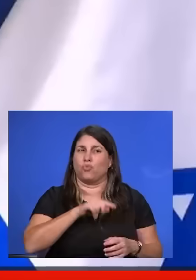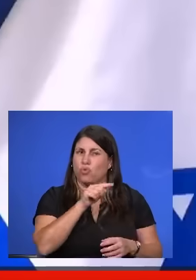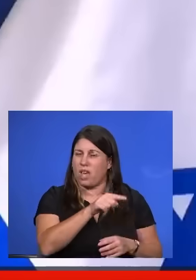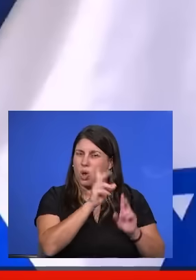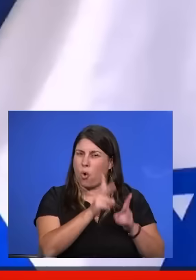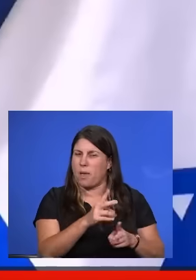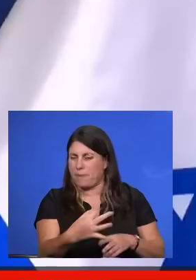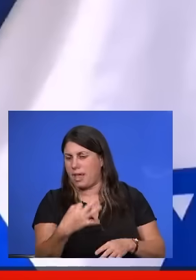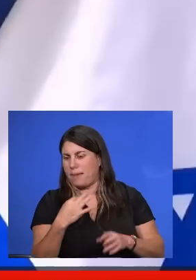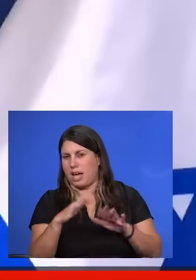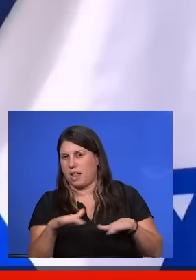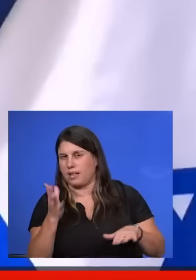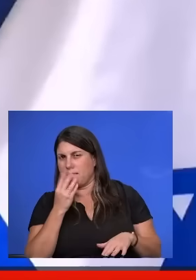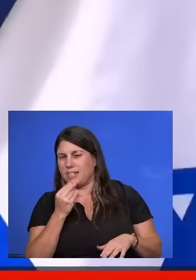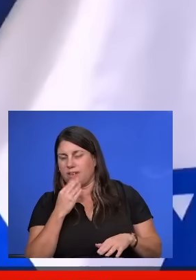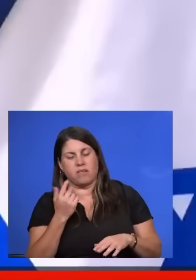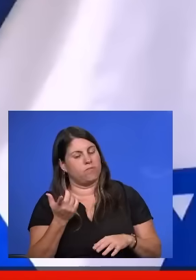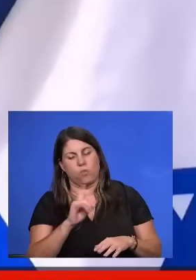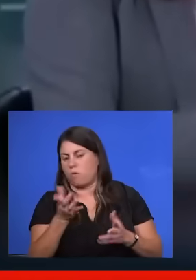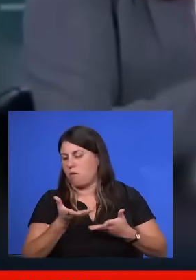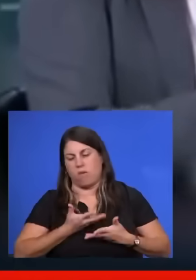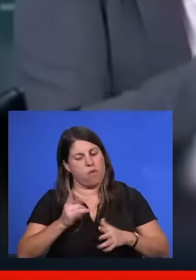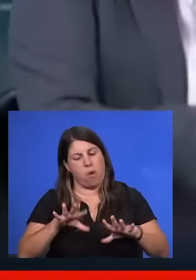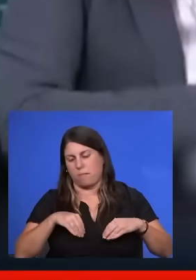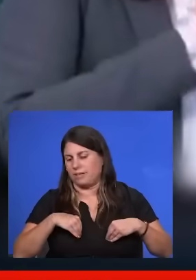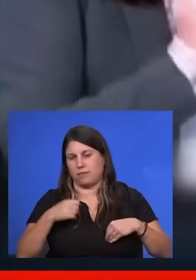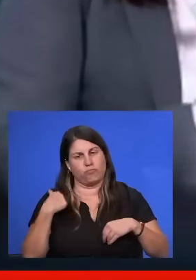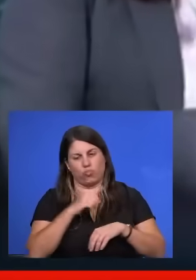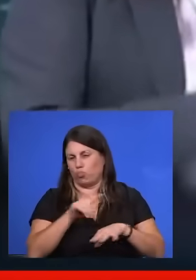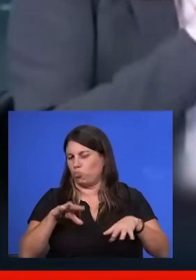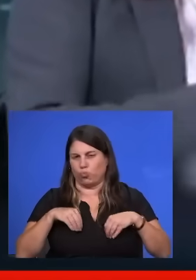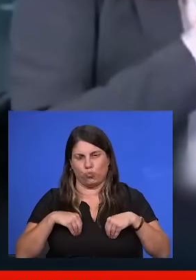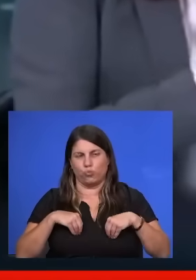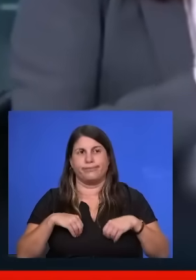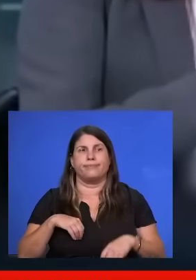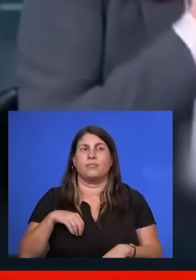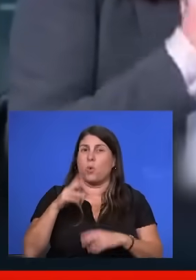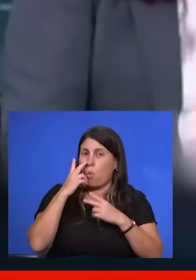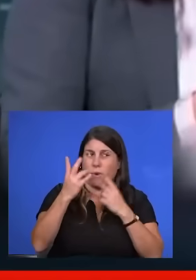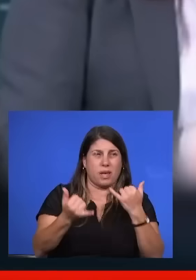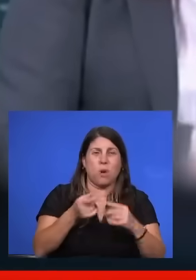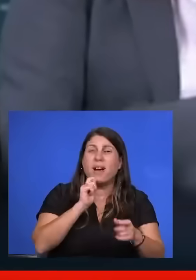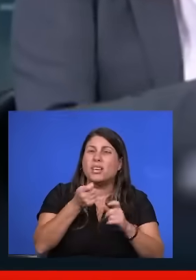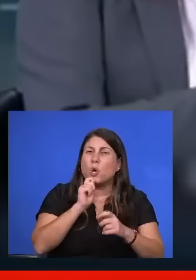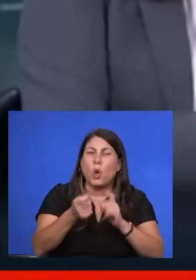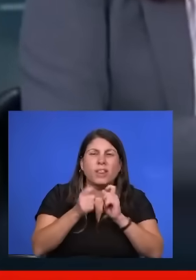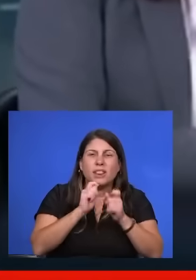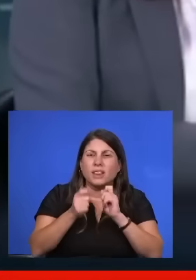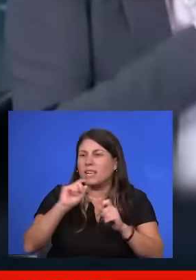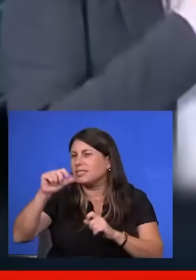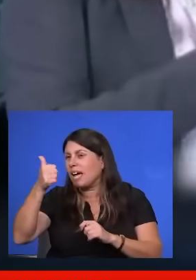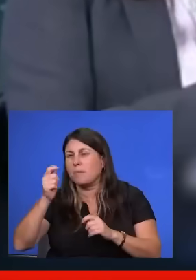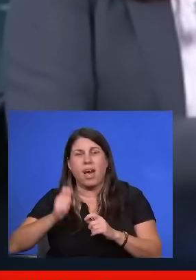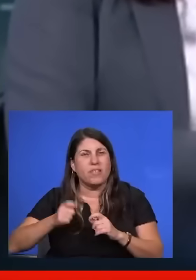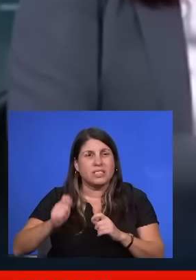ישראלים איננה מקובלת עליי, ואני לא אאפשר אותה. כשרואים היום את הרעיונות של השרים וחברי הכנסת. הם מורתעים, אין